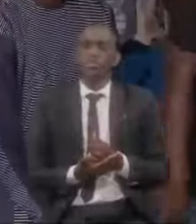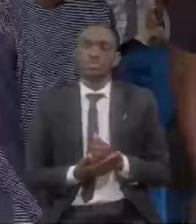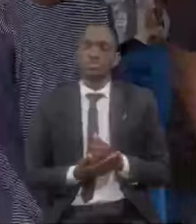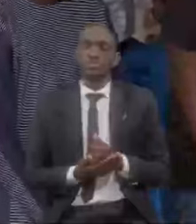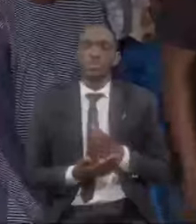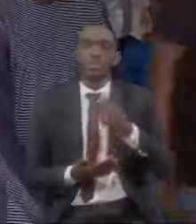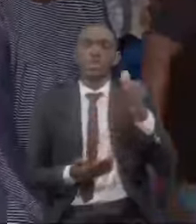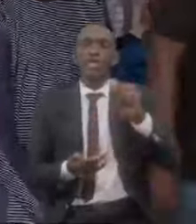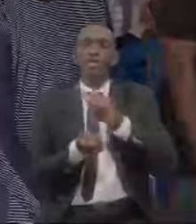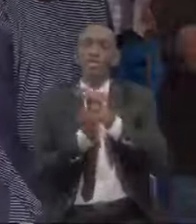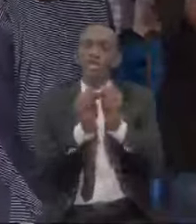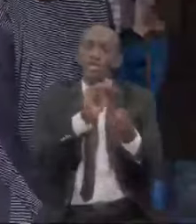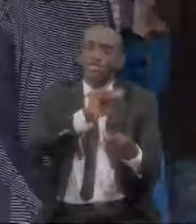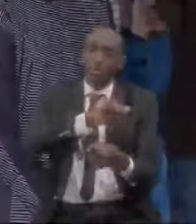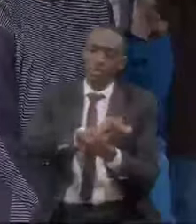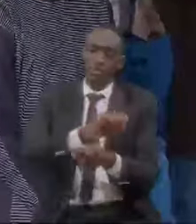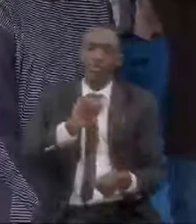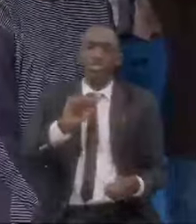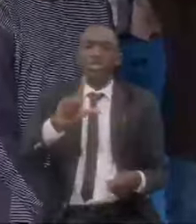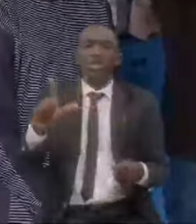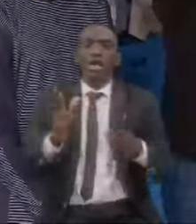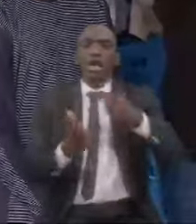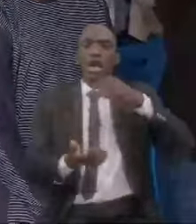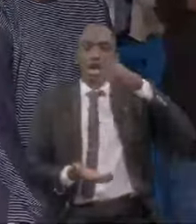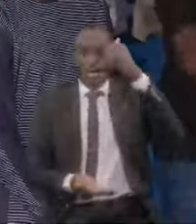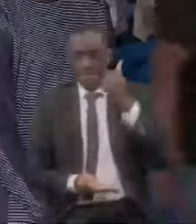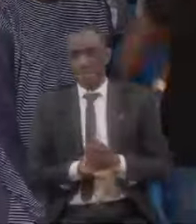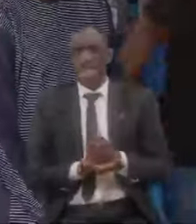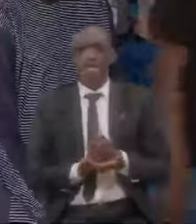Un Amen de transformation.